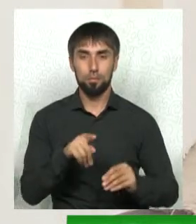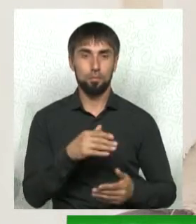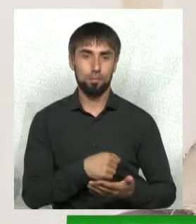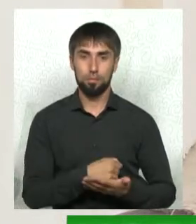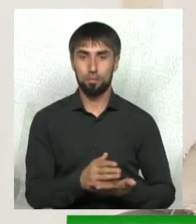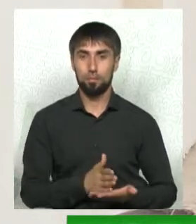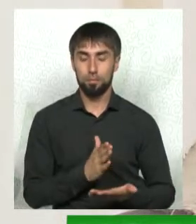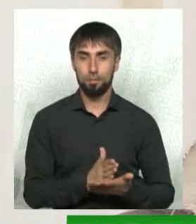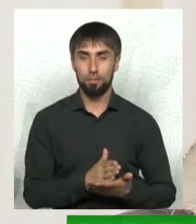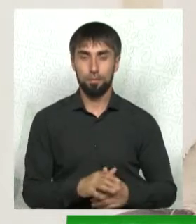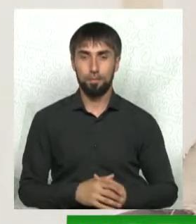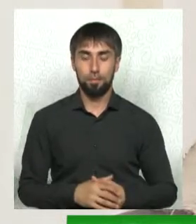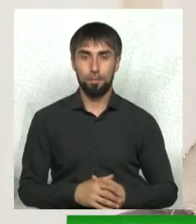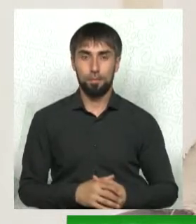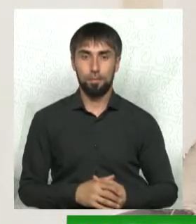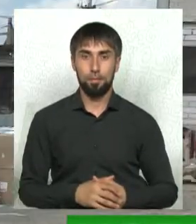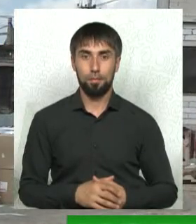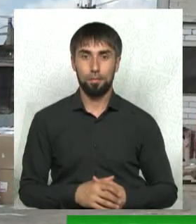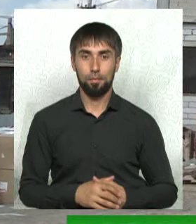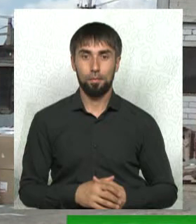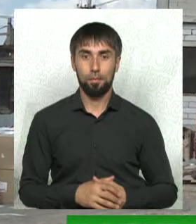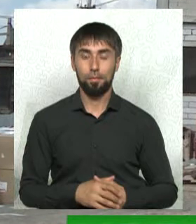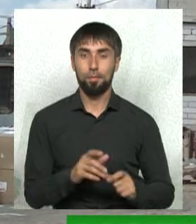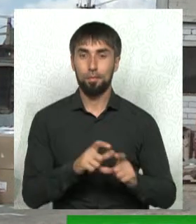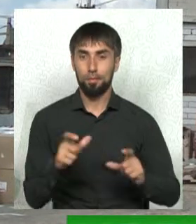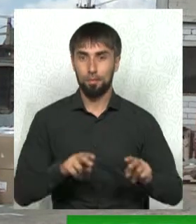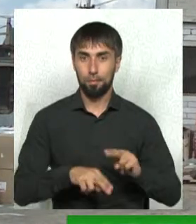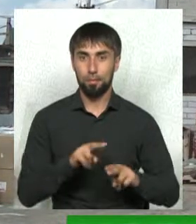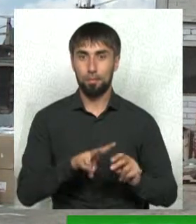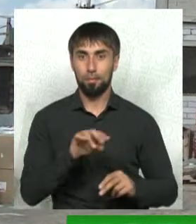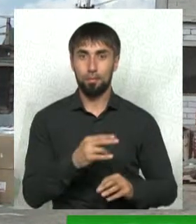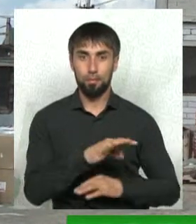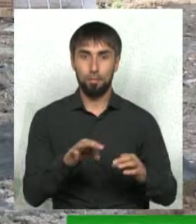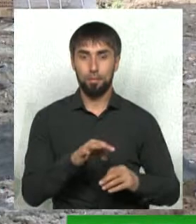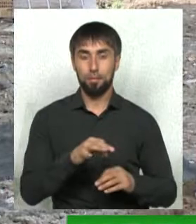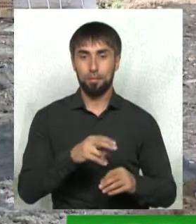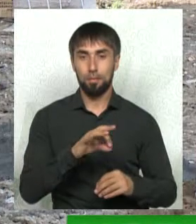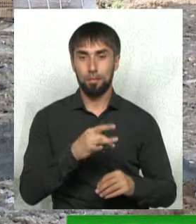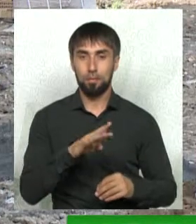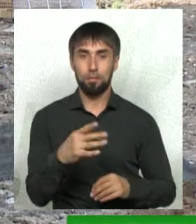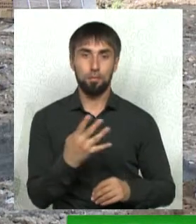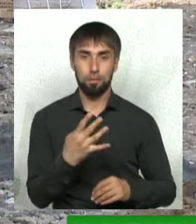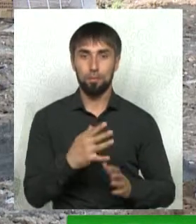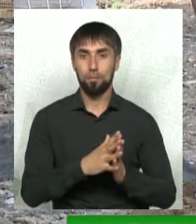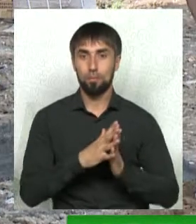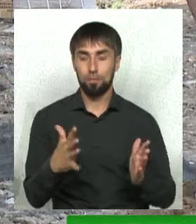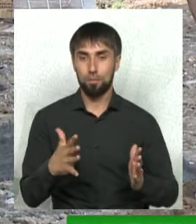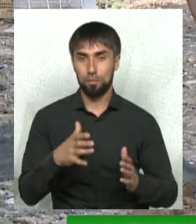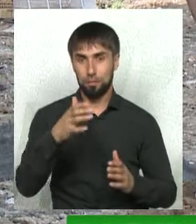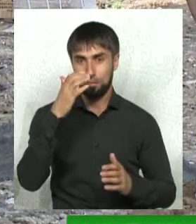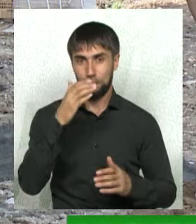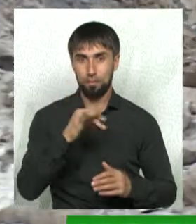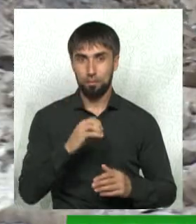предусмотрено сдать ученикам. Школу строят по нацпроекту «Демография». Это 4-е масштабное